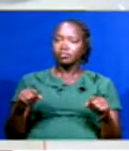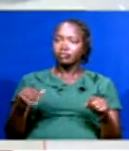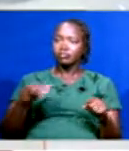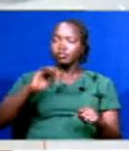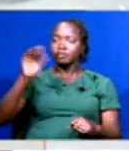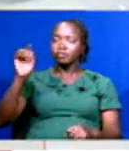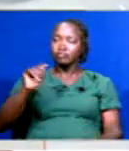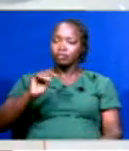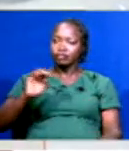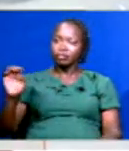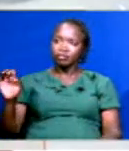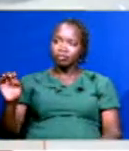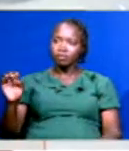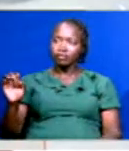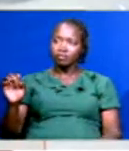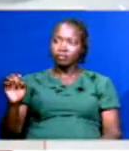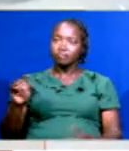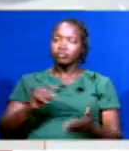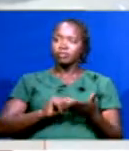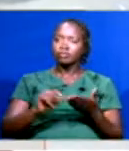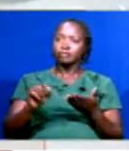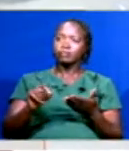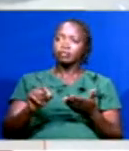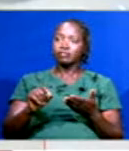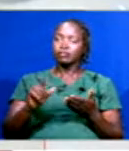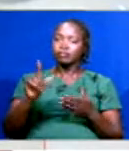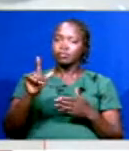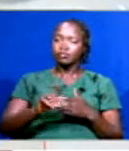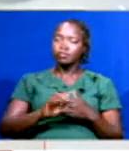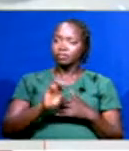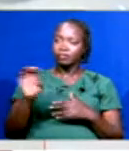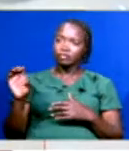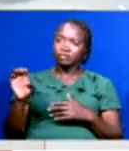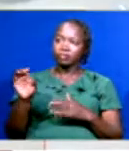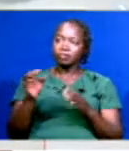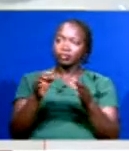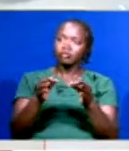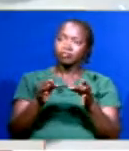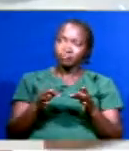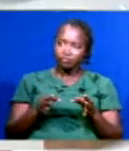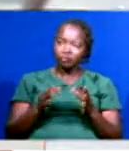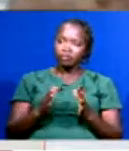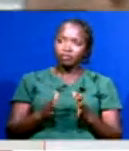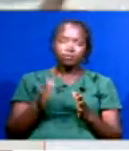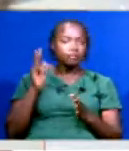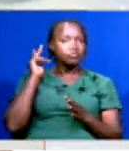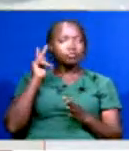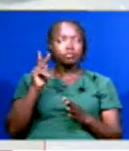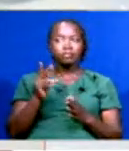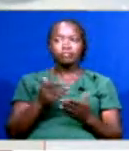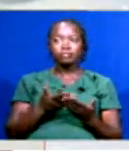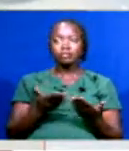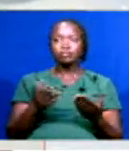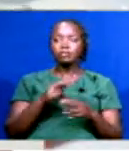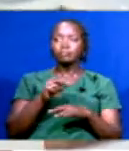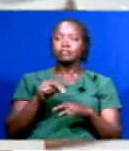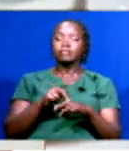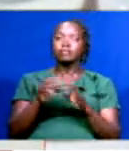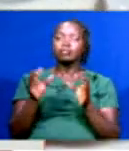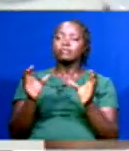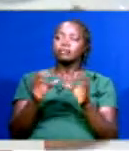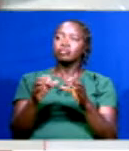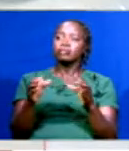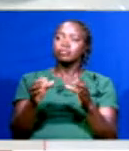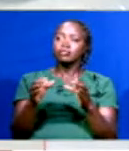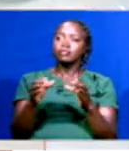East. Organizing secretary ametoka Lower Eastern. Treasurer ametoka pale Kisii. Ours is a national party. And we